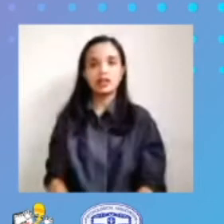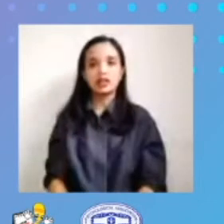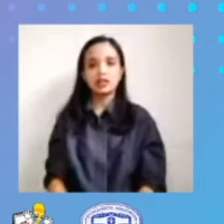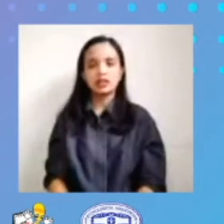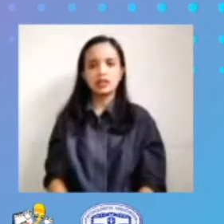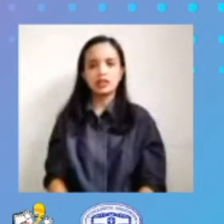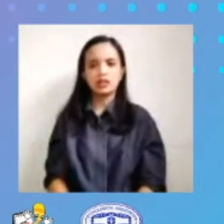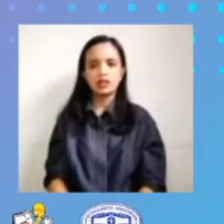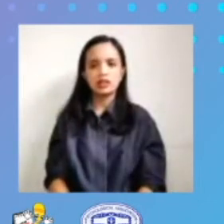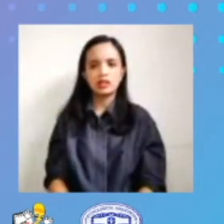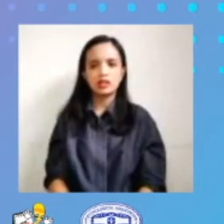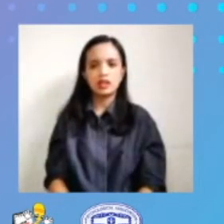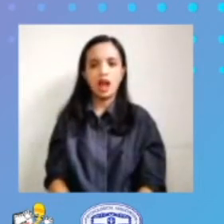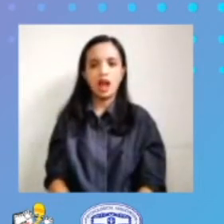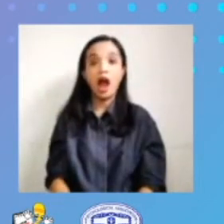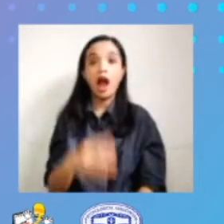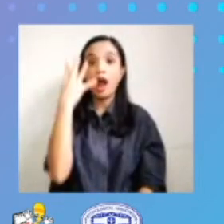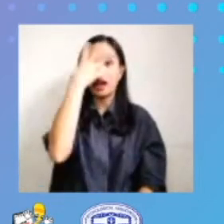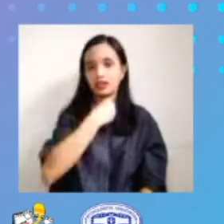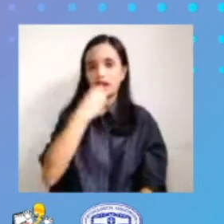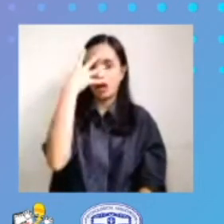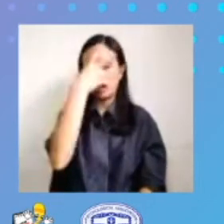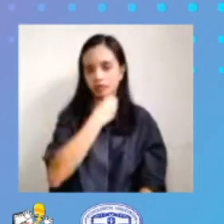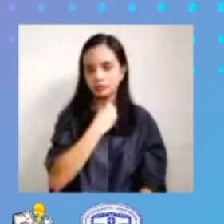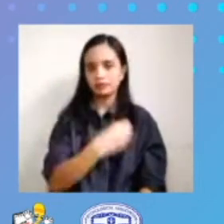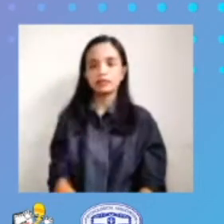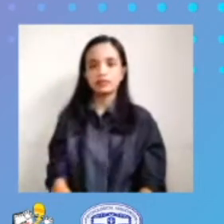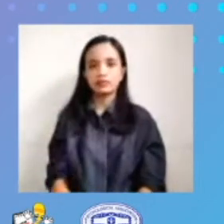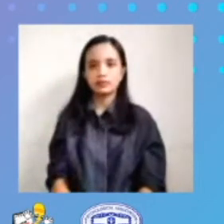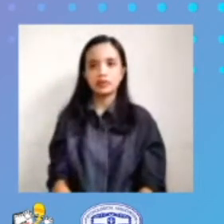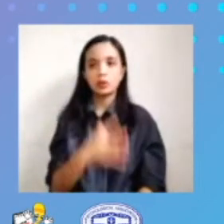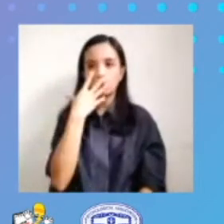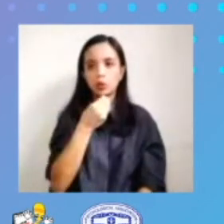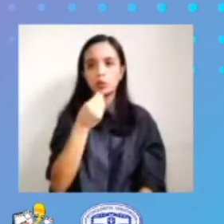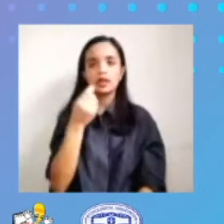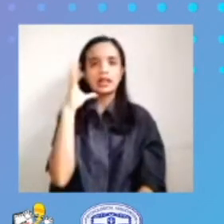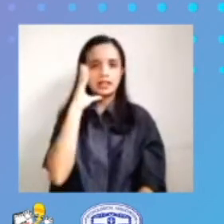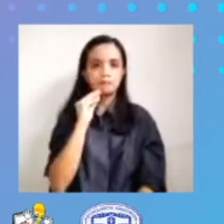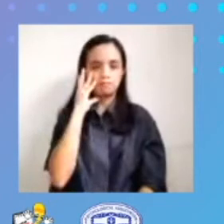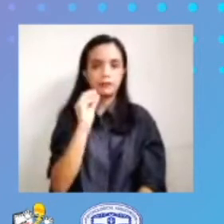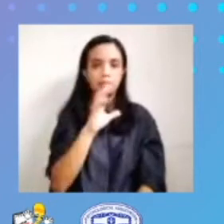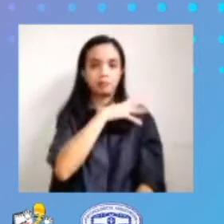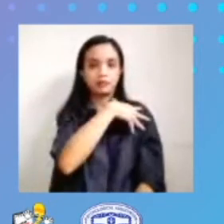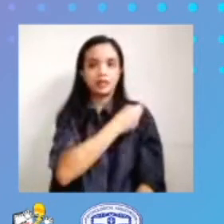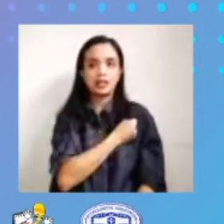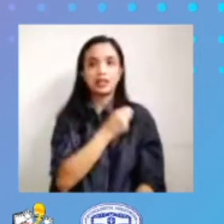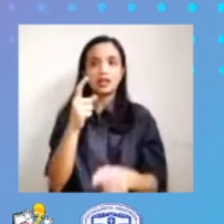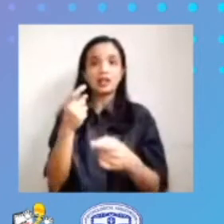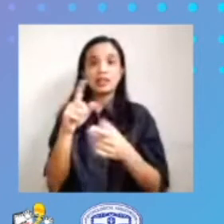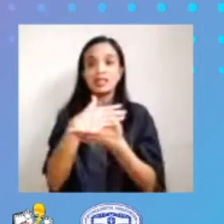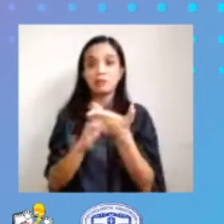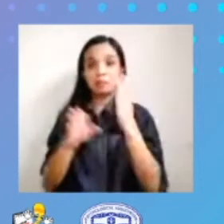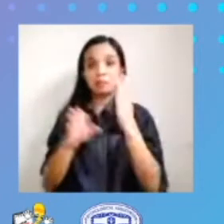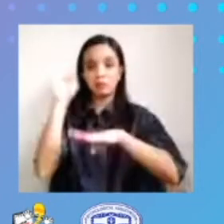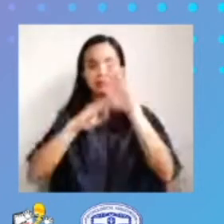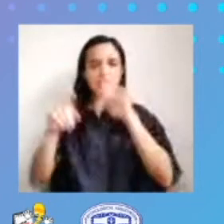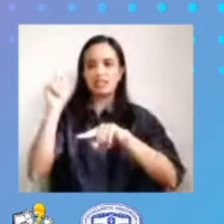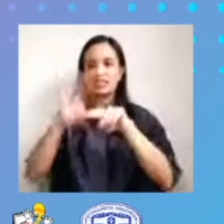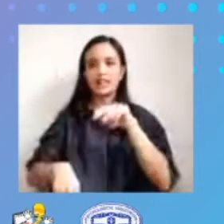to your torso. Tapos, nagbibigay kay mind kay brain ng signal yon na, oh, you're still active, okay ka